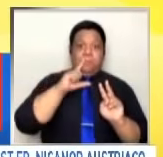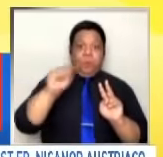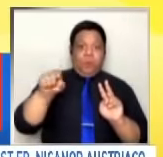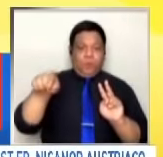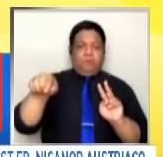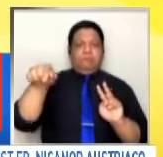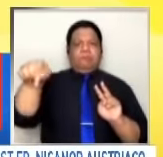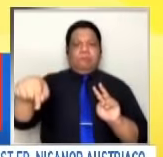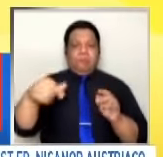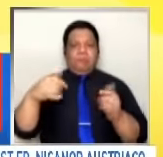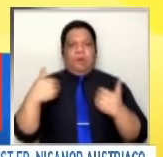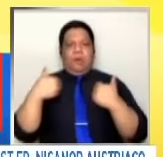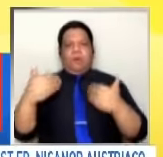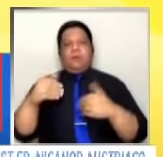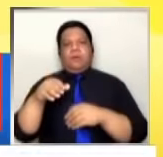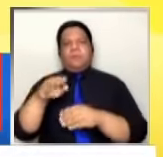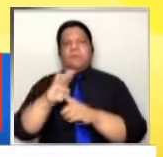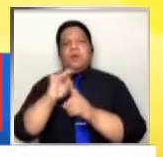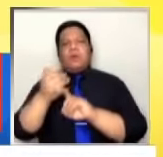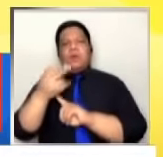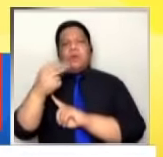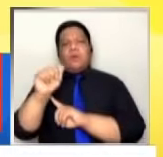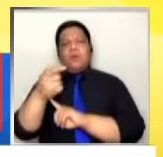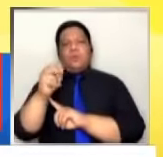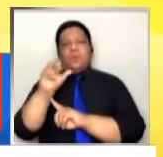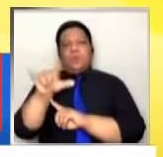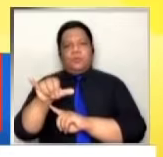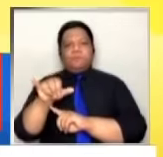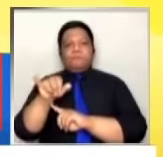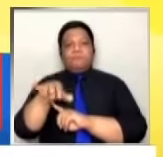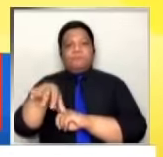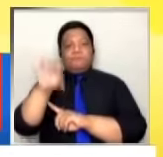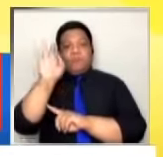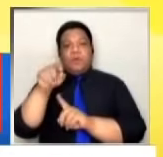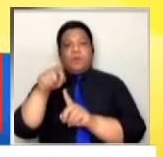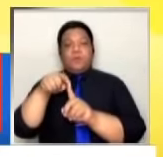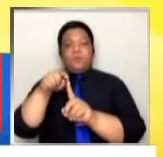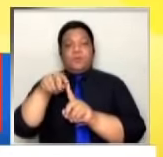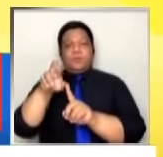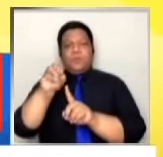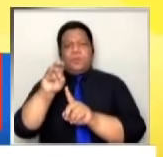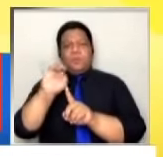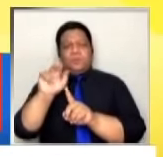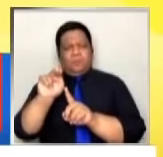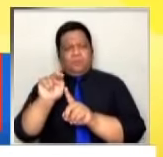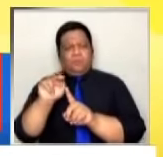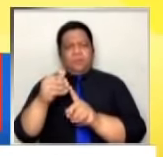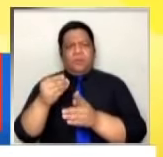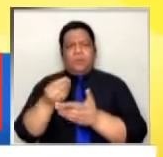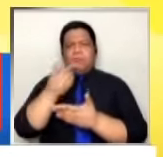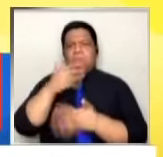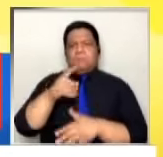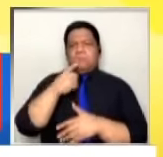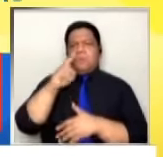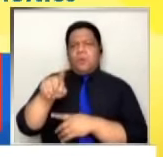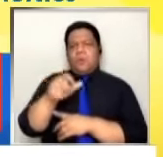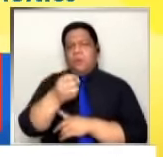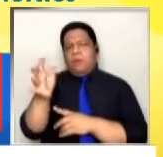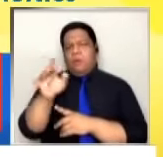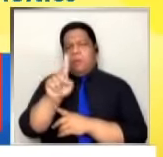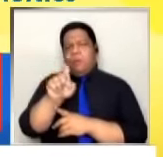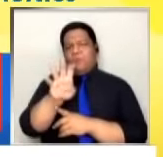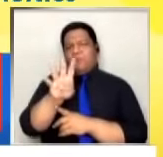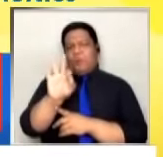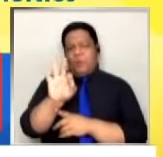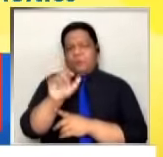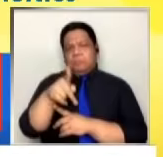barangay Hagonoy. Dito, nalambat si Norodin Pendaraya matapos mabilhan ng 149 na peraso ng mga peking 1,000